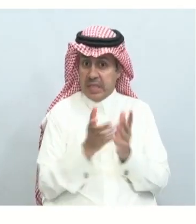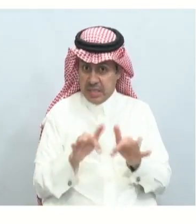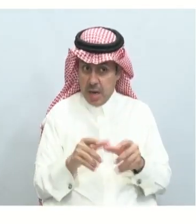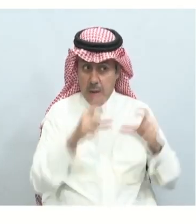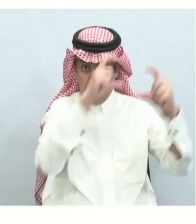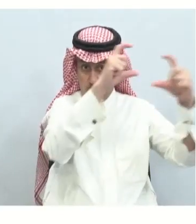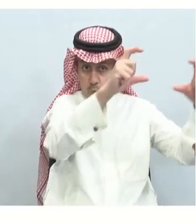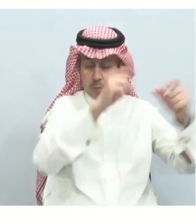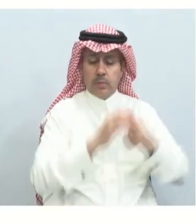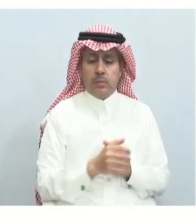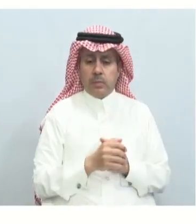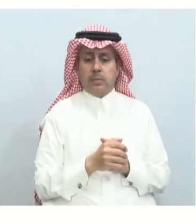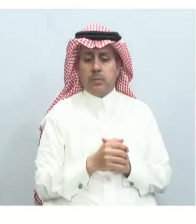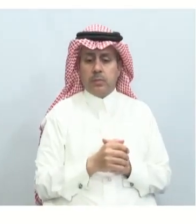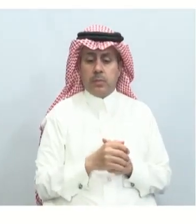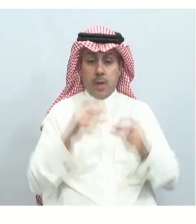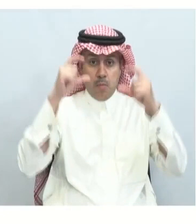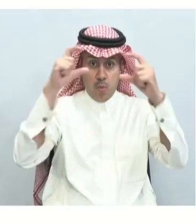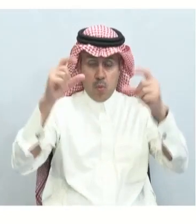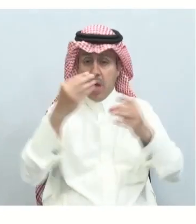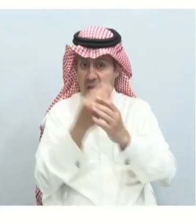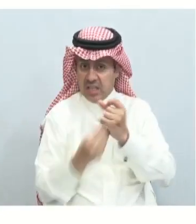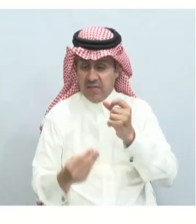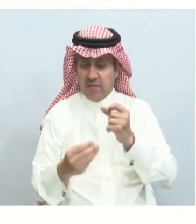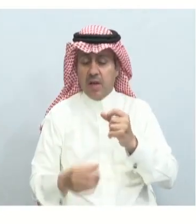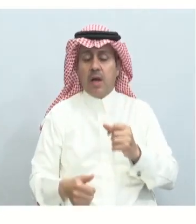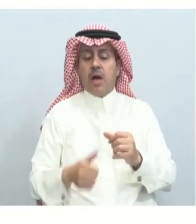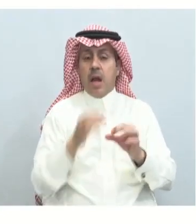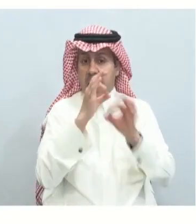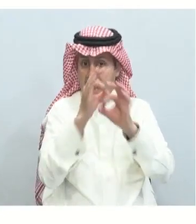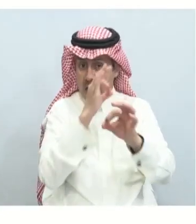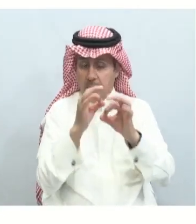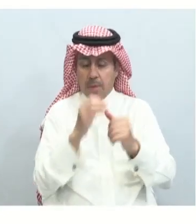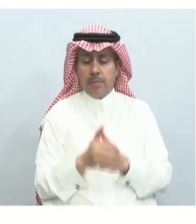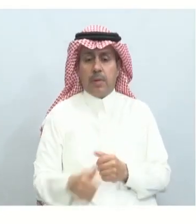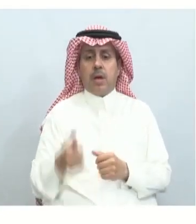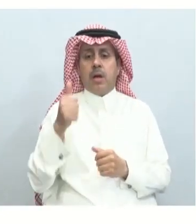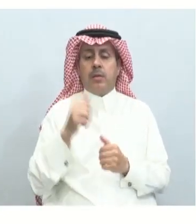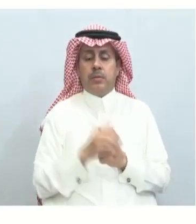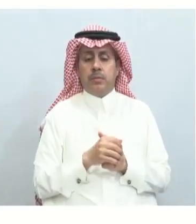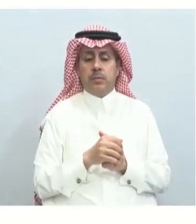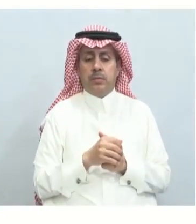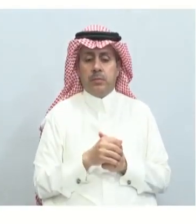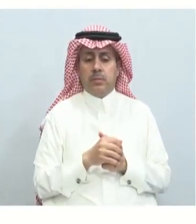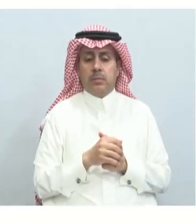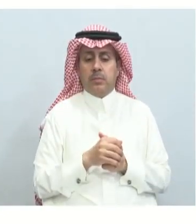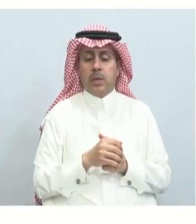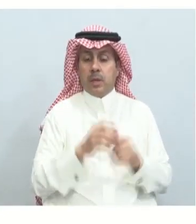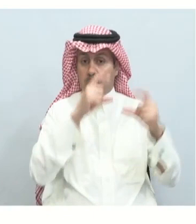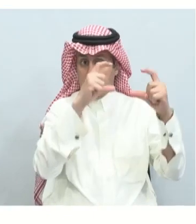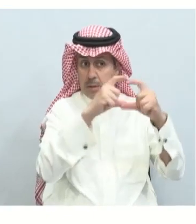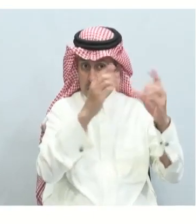الرقمي الذي من خلاله يمكنكم الدخول الى بوابه عين